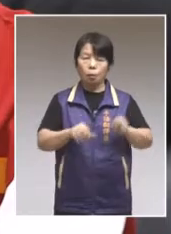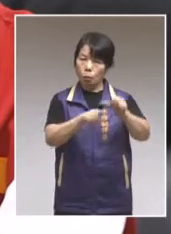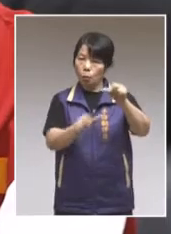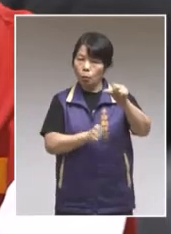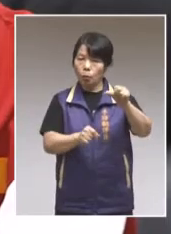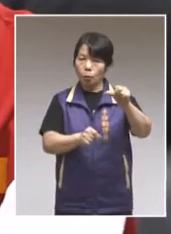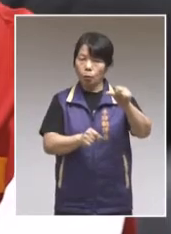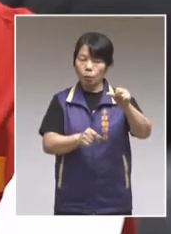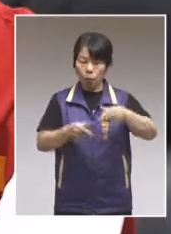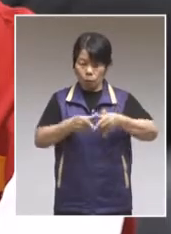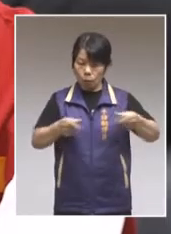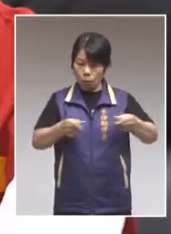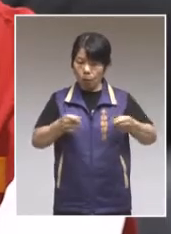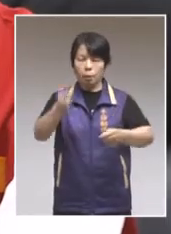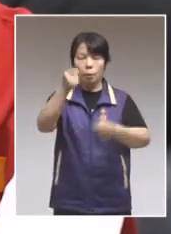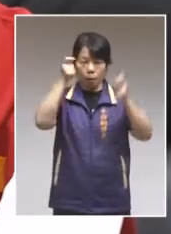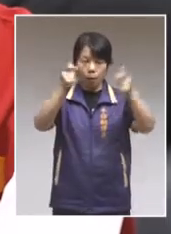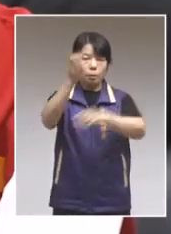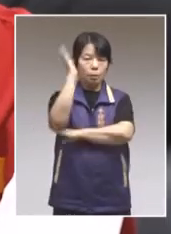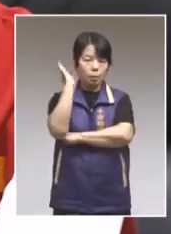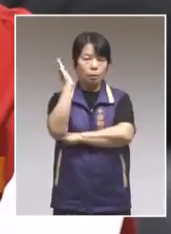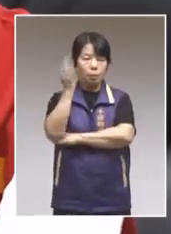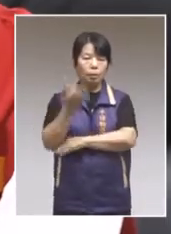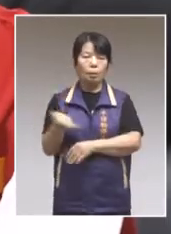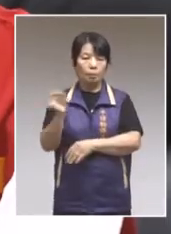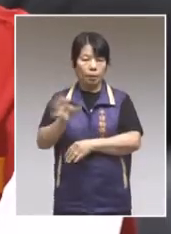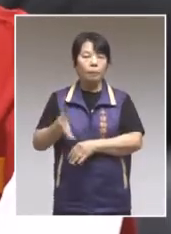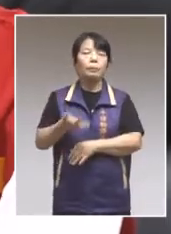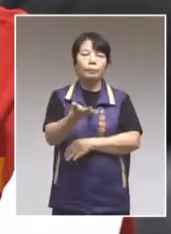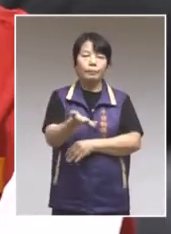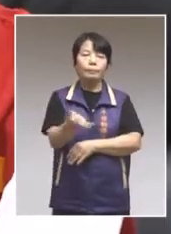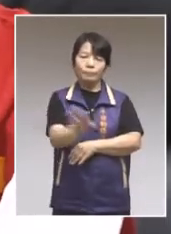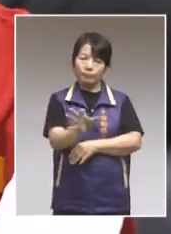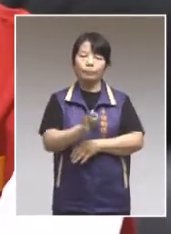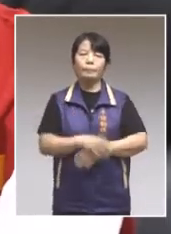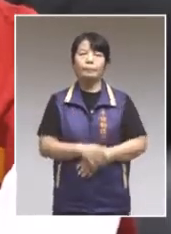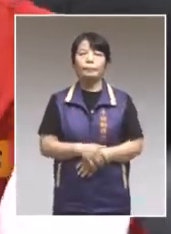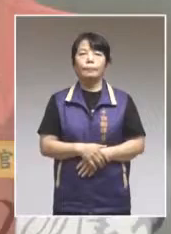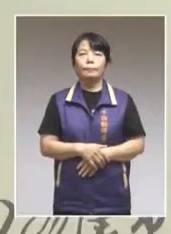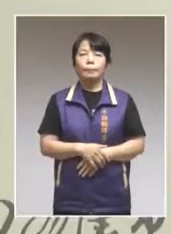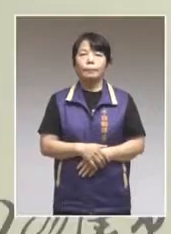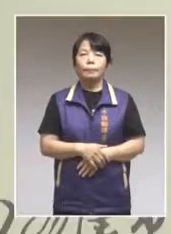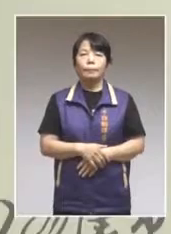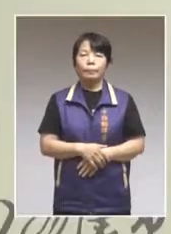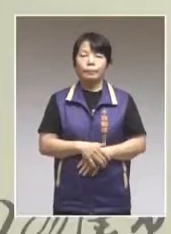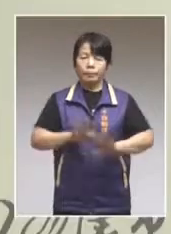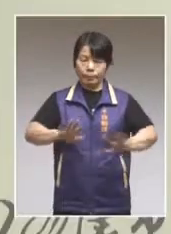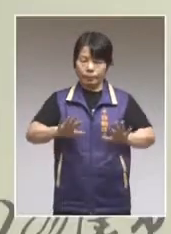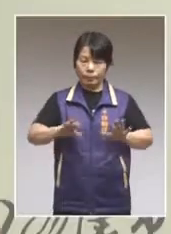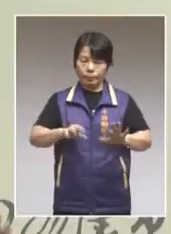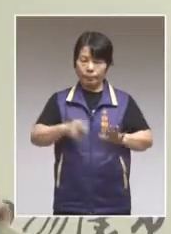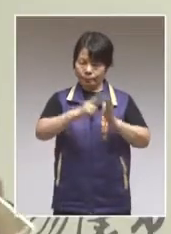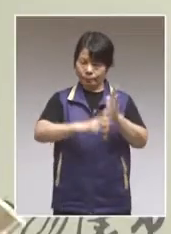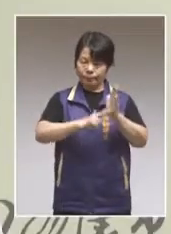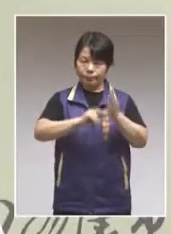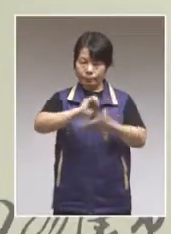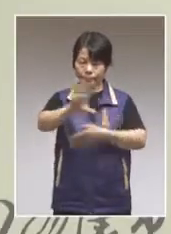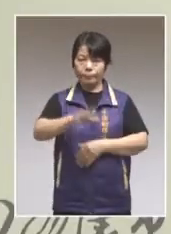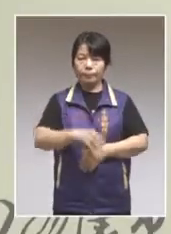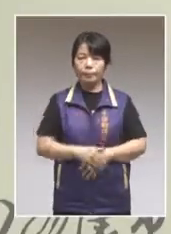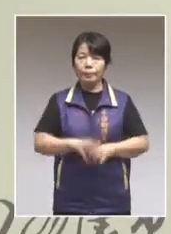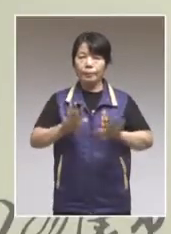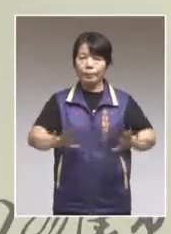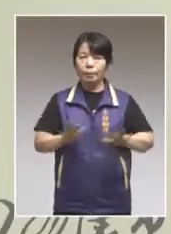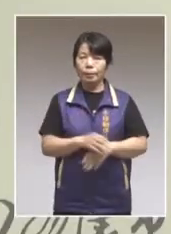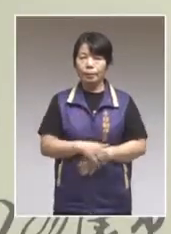由我们高雄市政府免费提供这个部分这个跟大家做说明那今